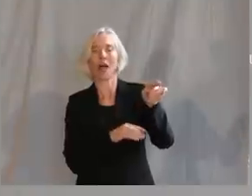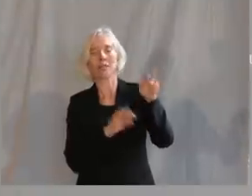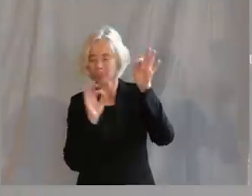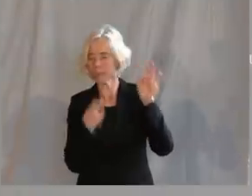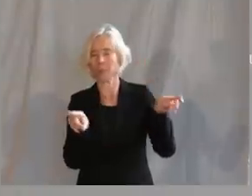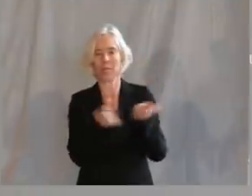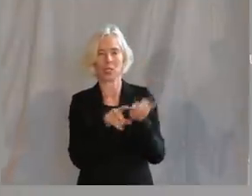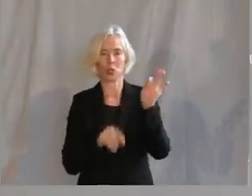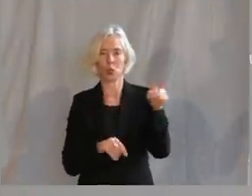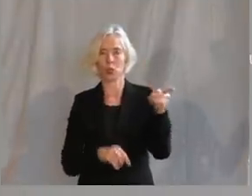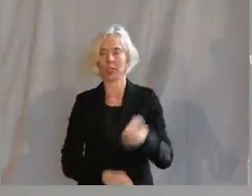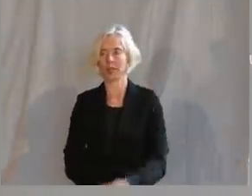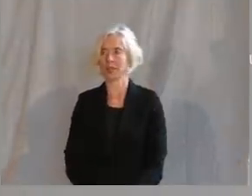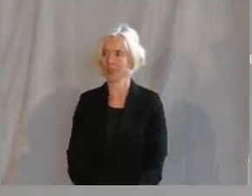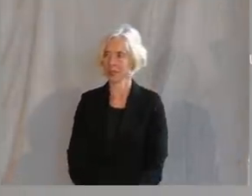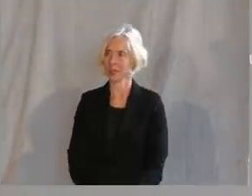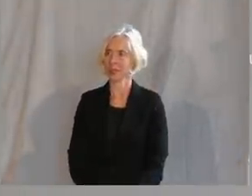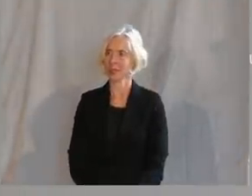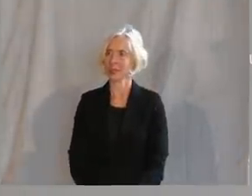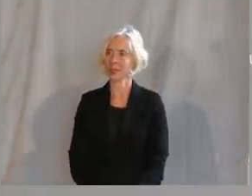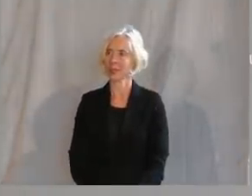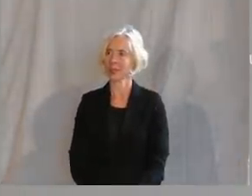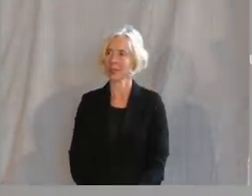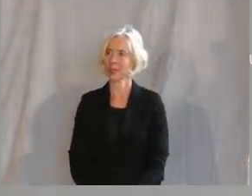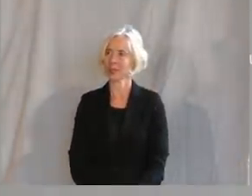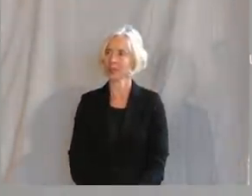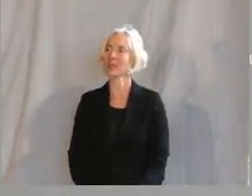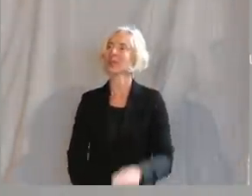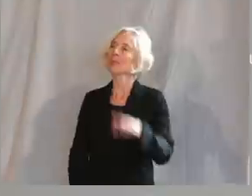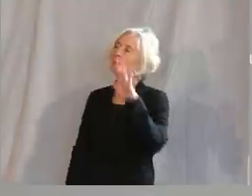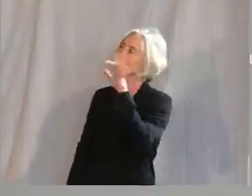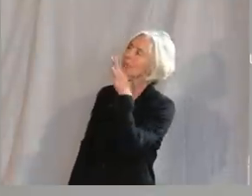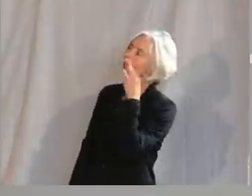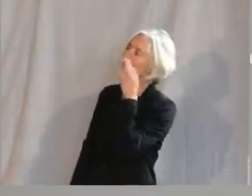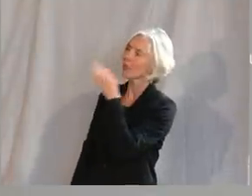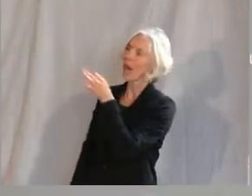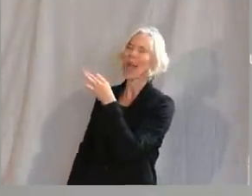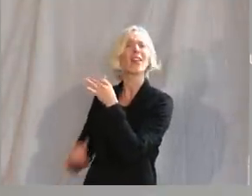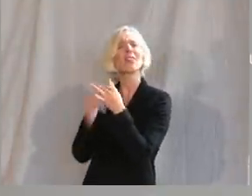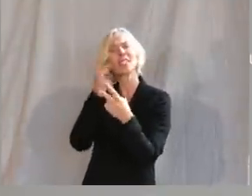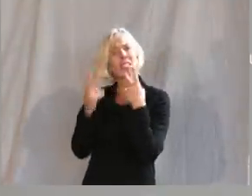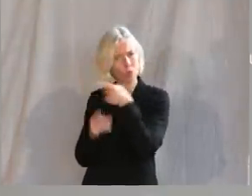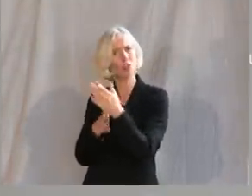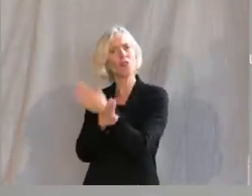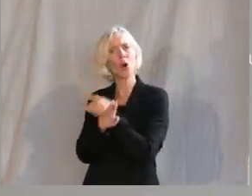Ich hätte noch eine Frage und zwar zur Maskenpflicht, unter anderem am Stadtmarkt und so weiter.